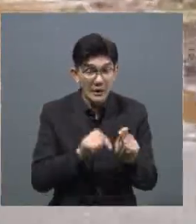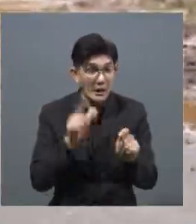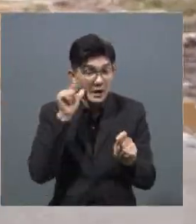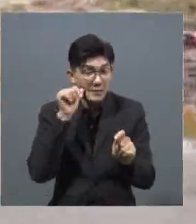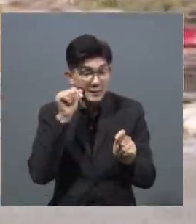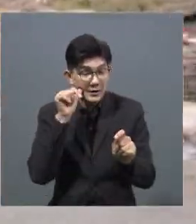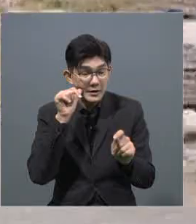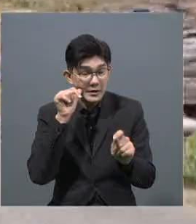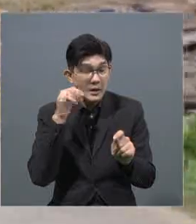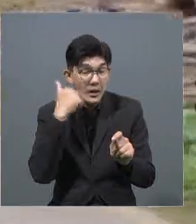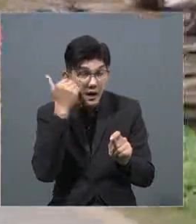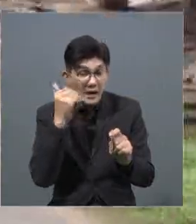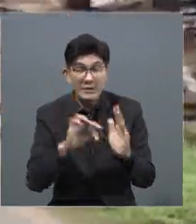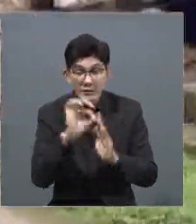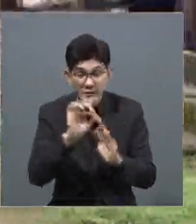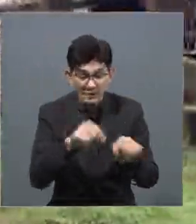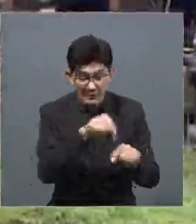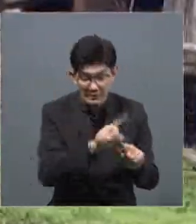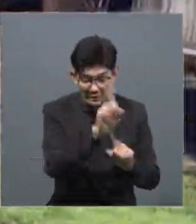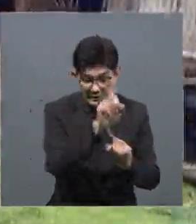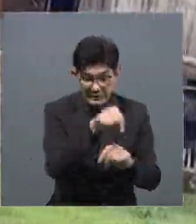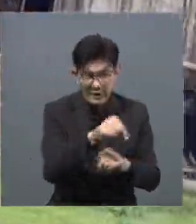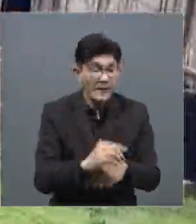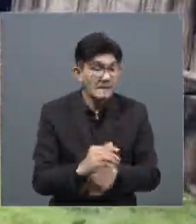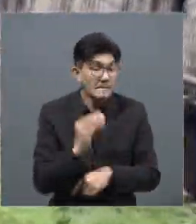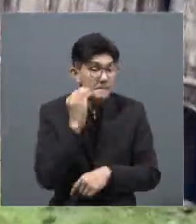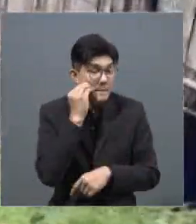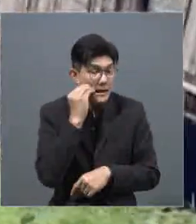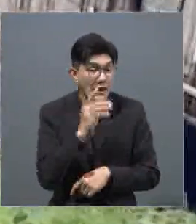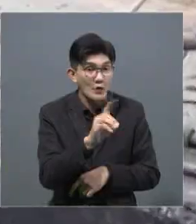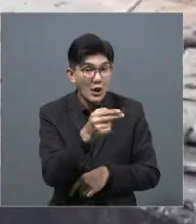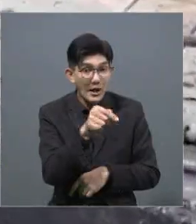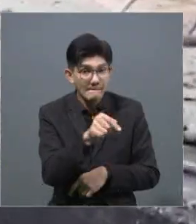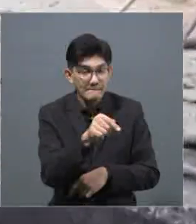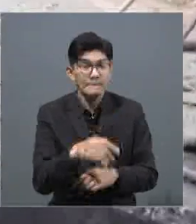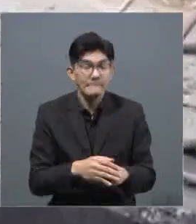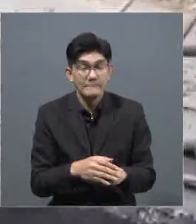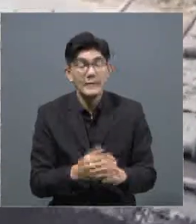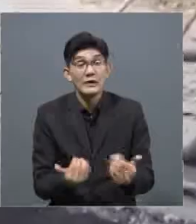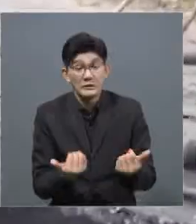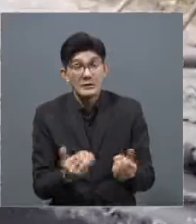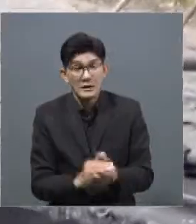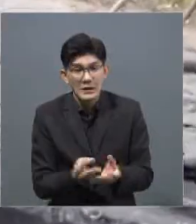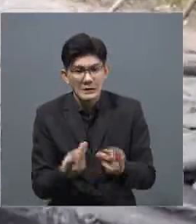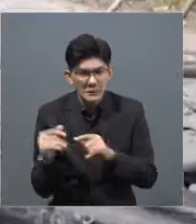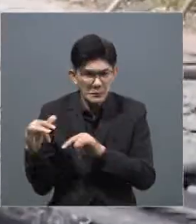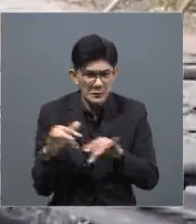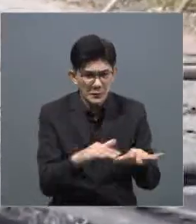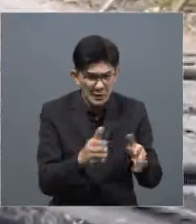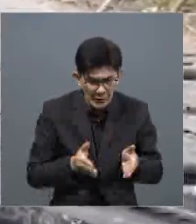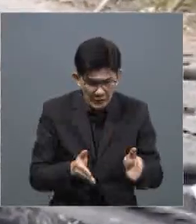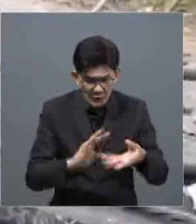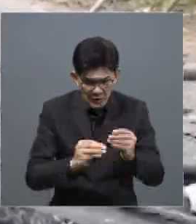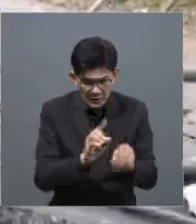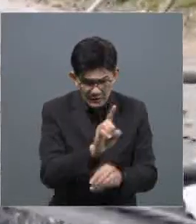ที่จังหวัดเชียงใหม่2จุดนะจุดที่1ก็คือที่บ้านดอยแหลมหมู่13ตำบลแม่อายอำเภอแม่อายตรงนี้ดินสไลด์ช่วงถนนหมายเล